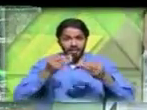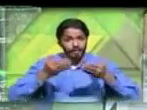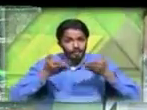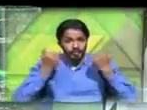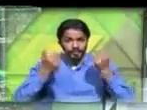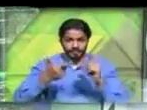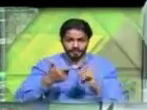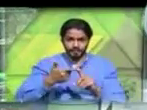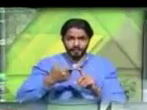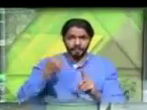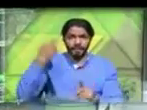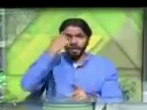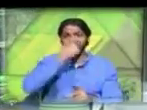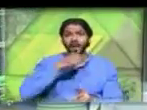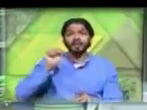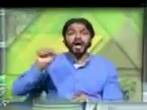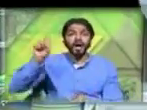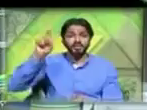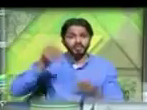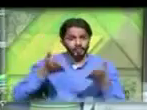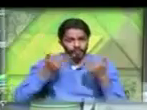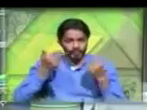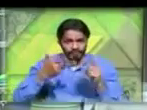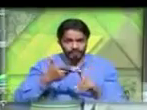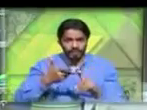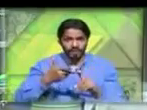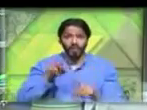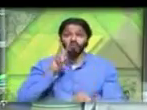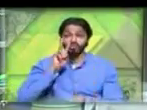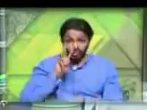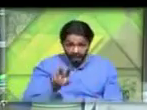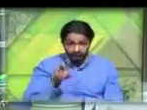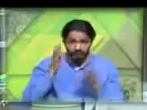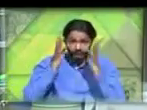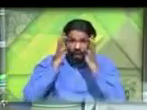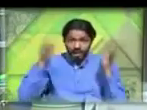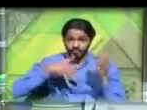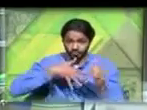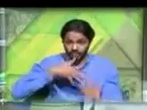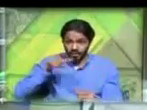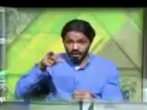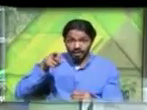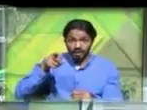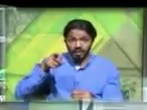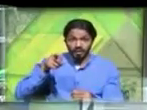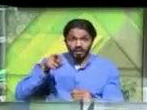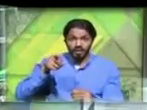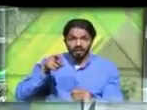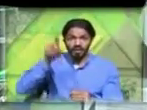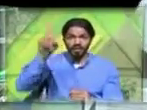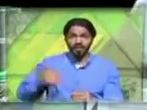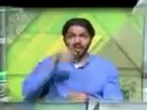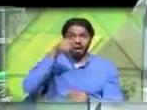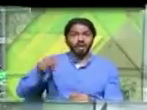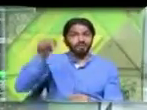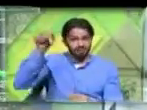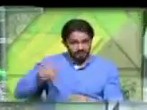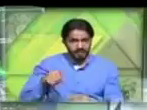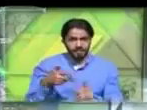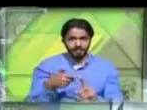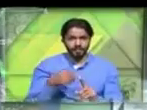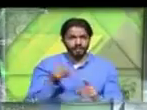القلب أننا نرى من بين الدعاة أنفسهم من ابتعد